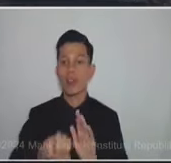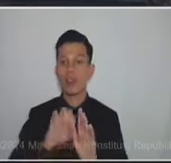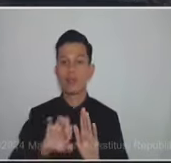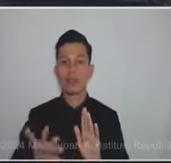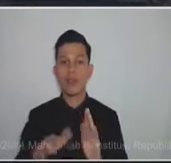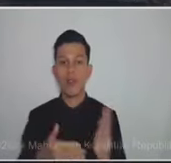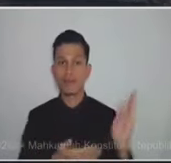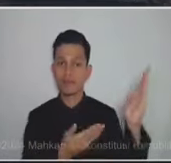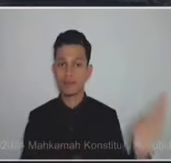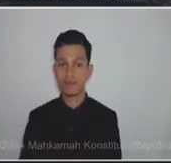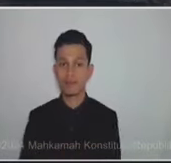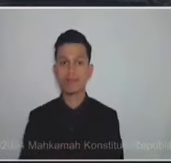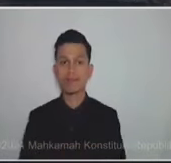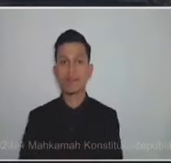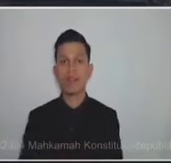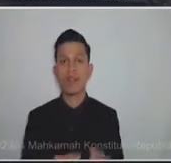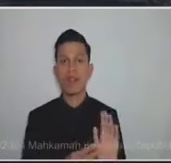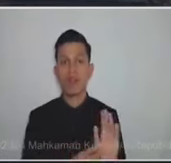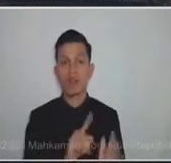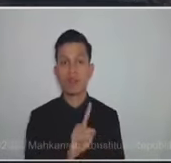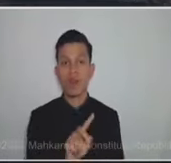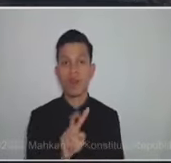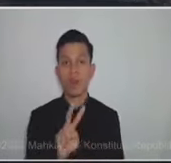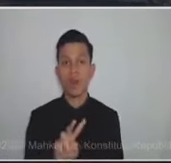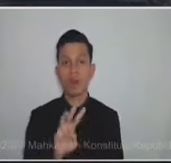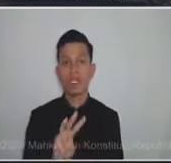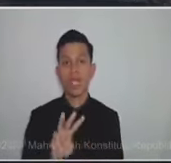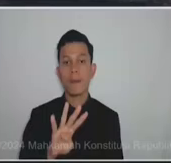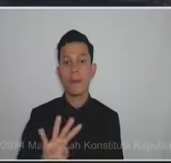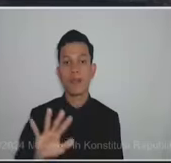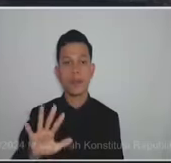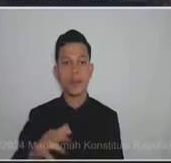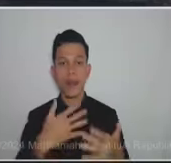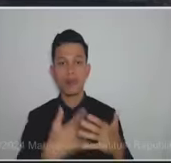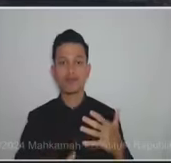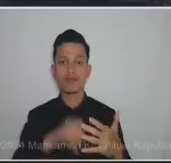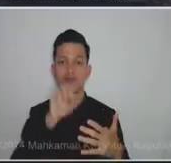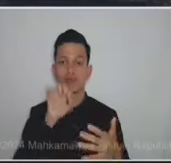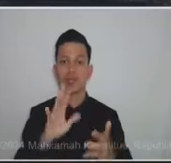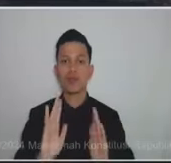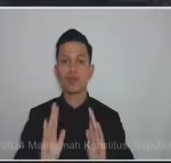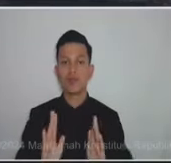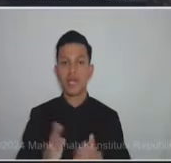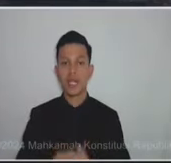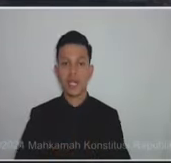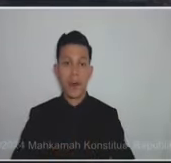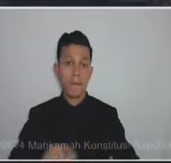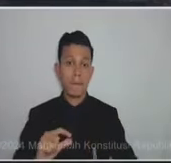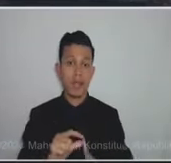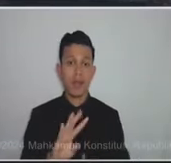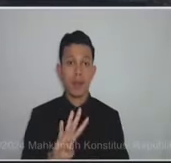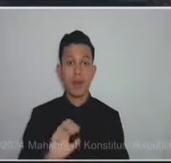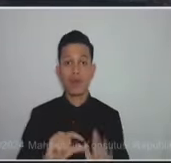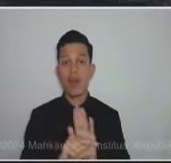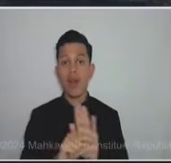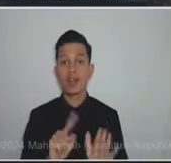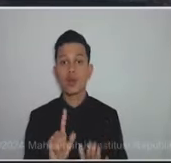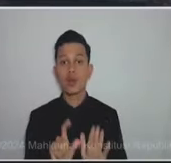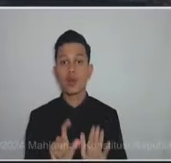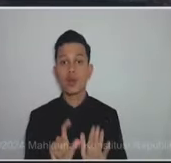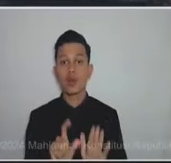berikut ayat 1 2 3 4 dan 5 dianggap diucapkan bahwa norma pasal 40 ayat 1 undang-undang 10